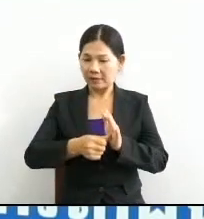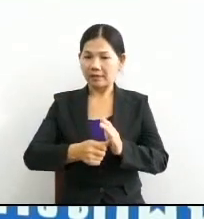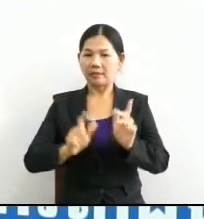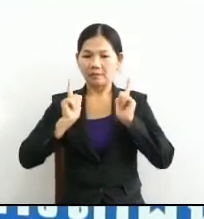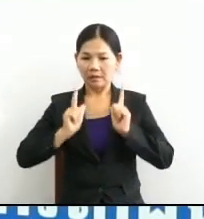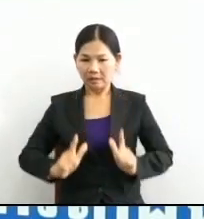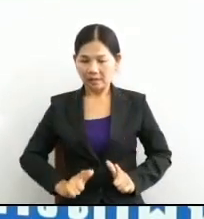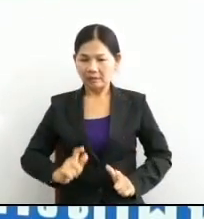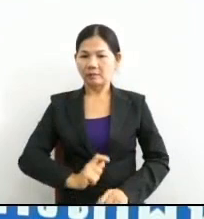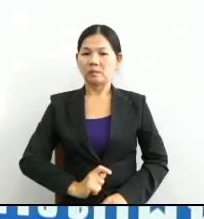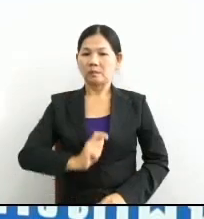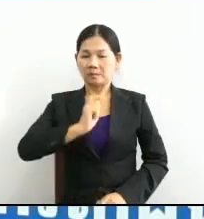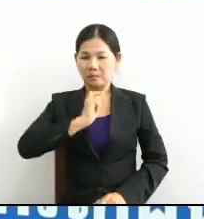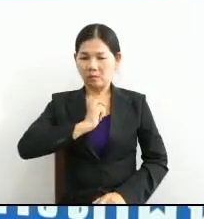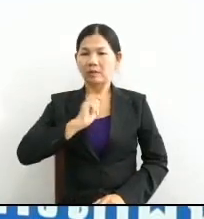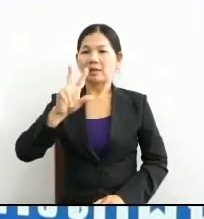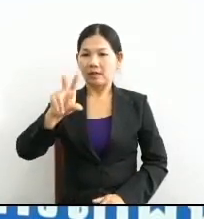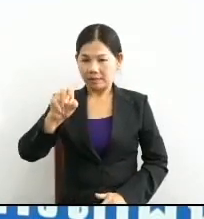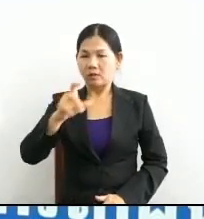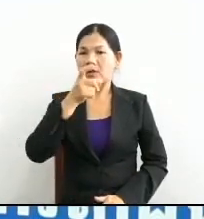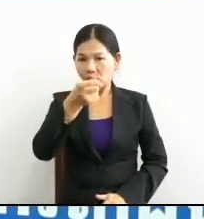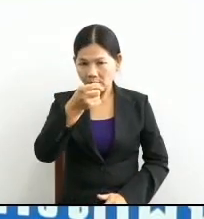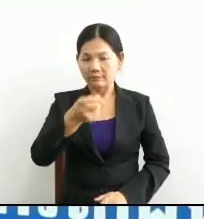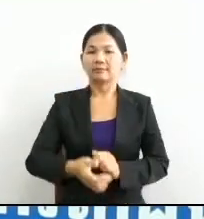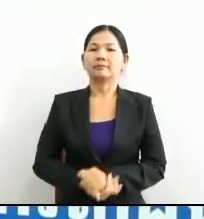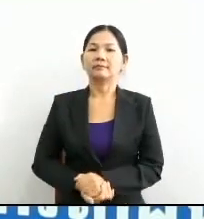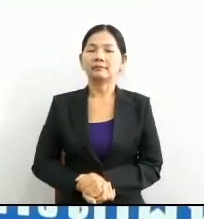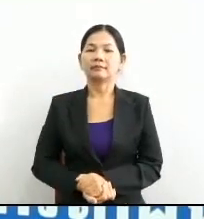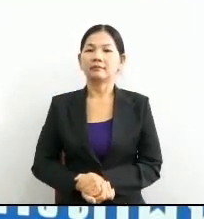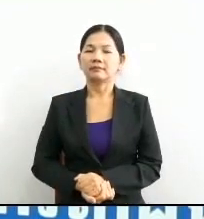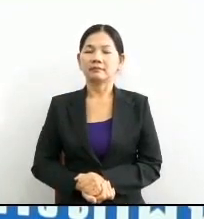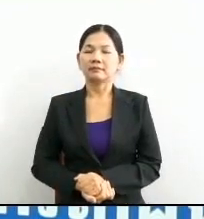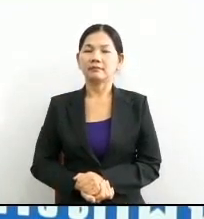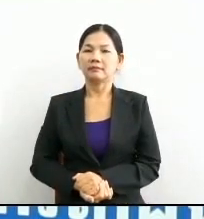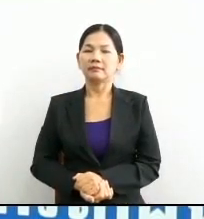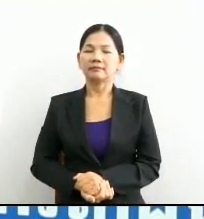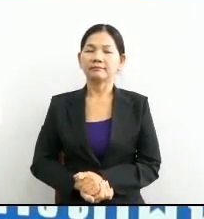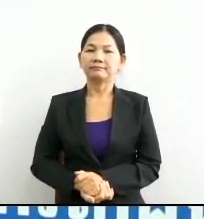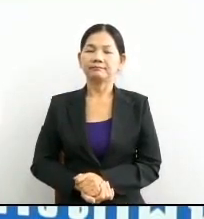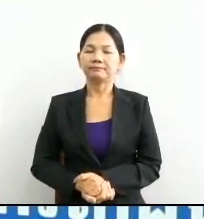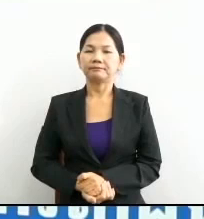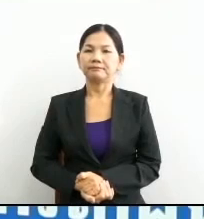chỉ vật ruột nơi mình toàn sạp ăn được ruột ấy.